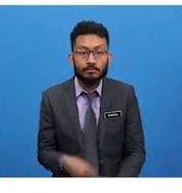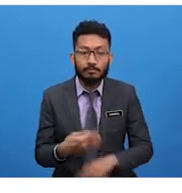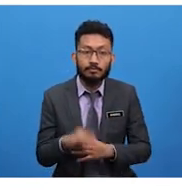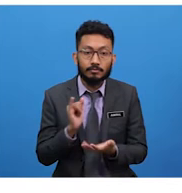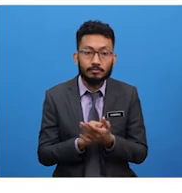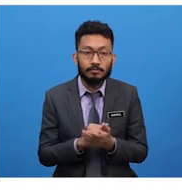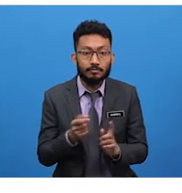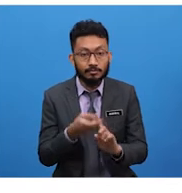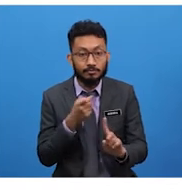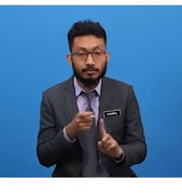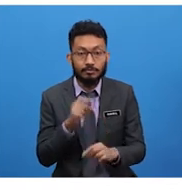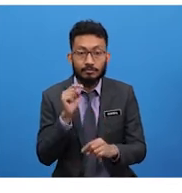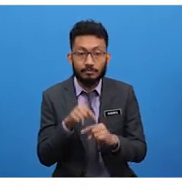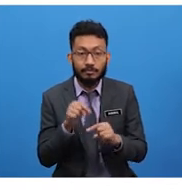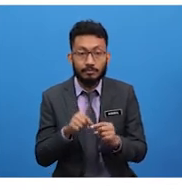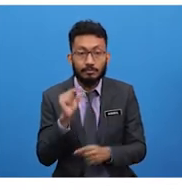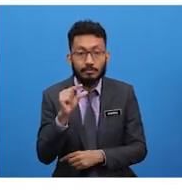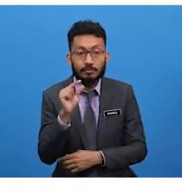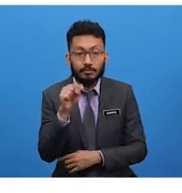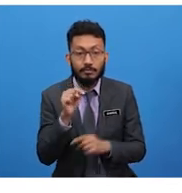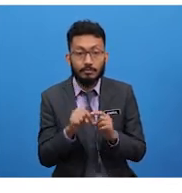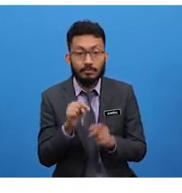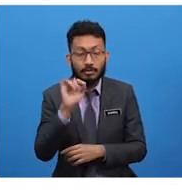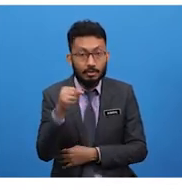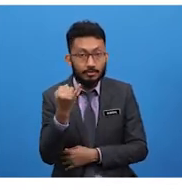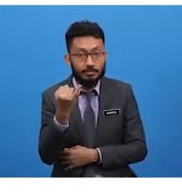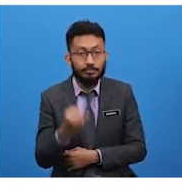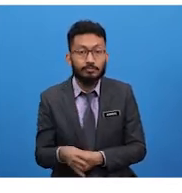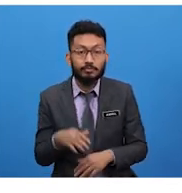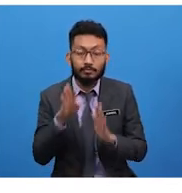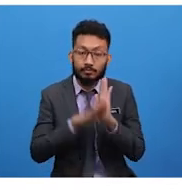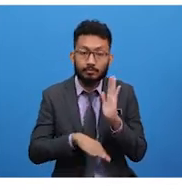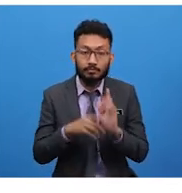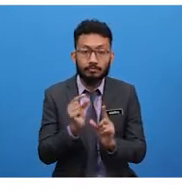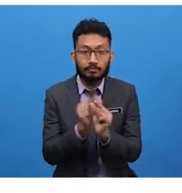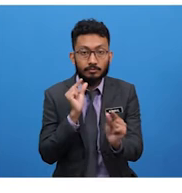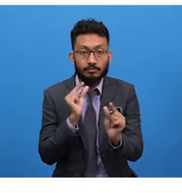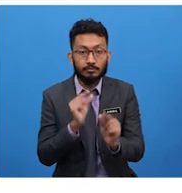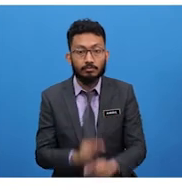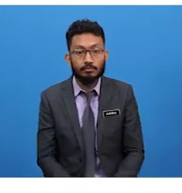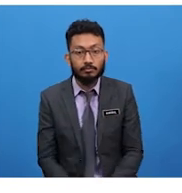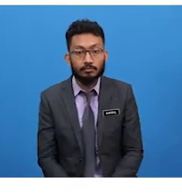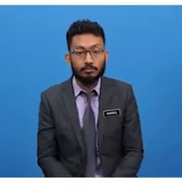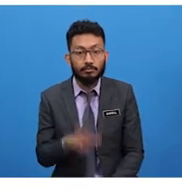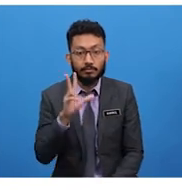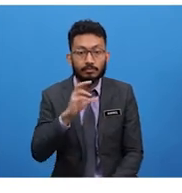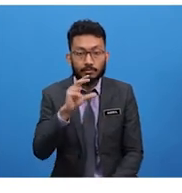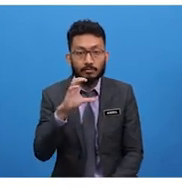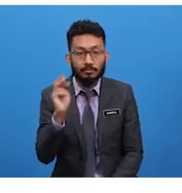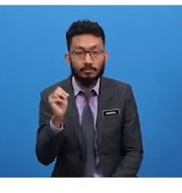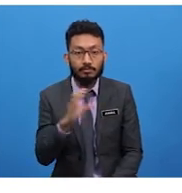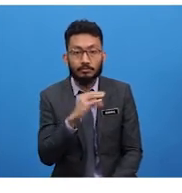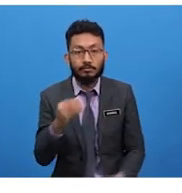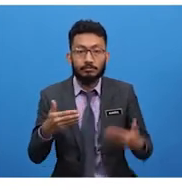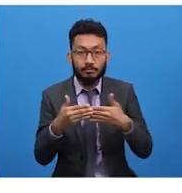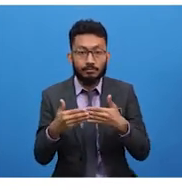Kemudian, dari titik G ke titik J, turunkan garisan sebanyak 3 cm dan